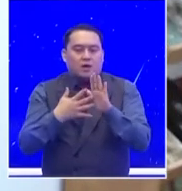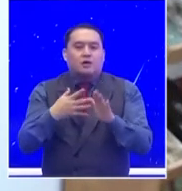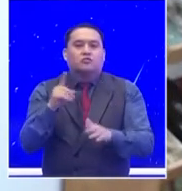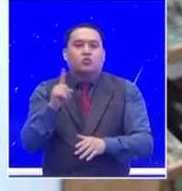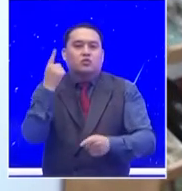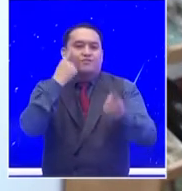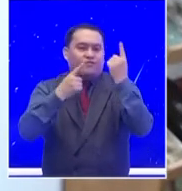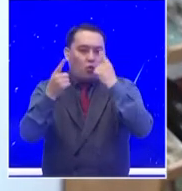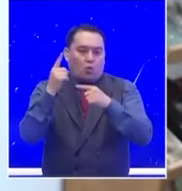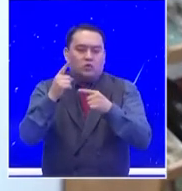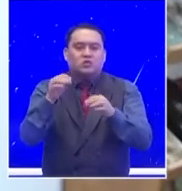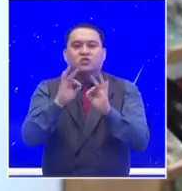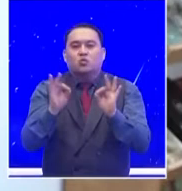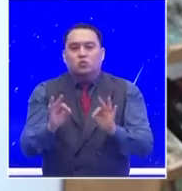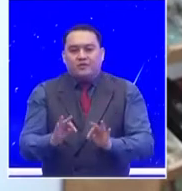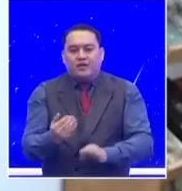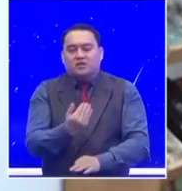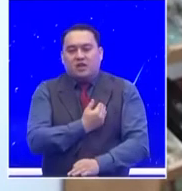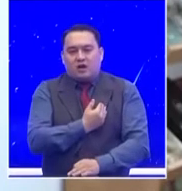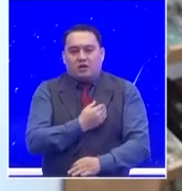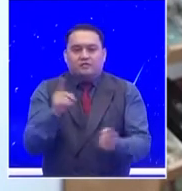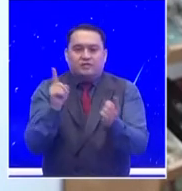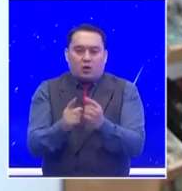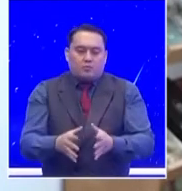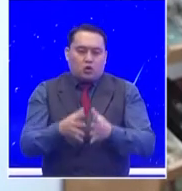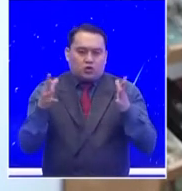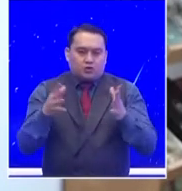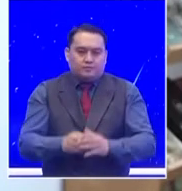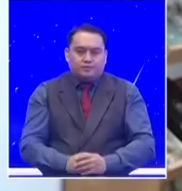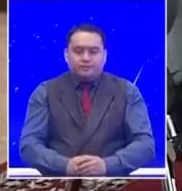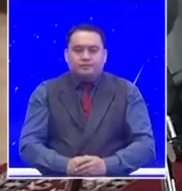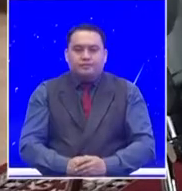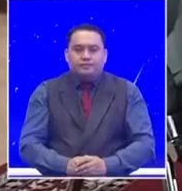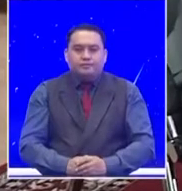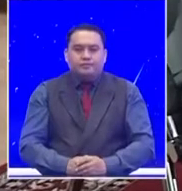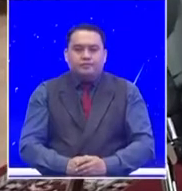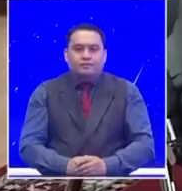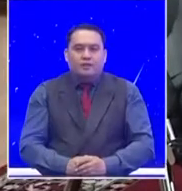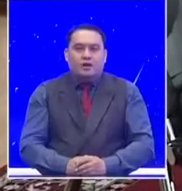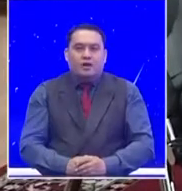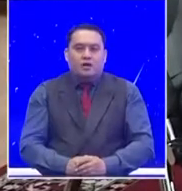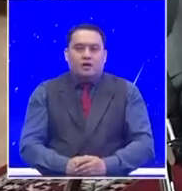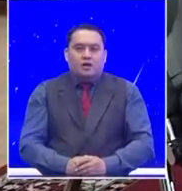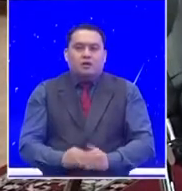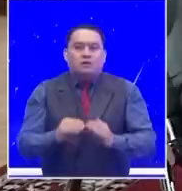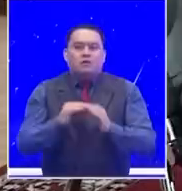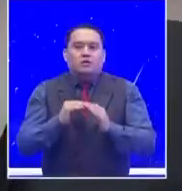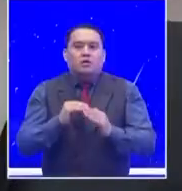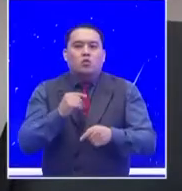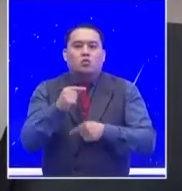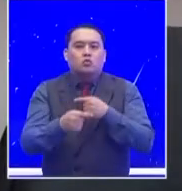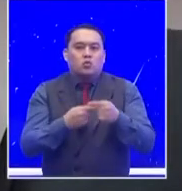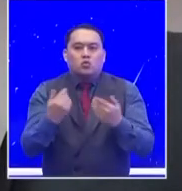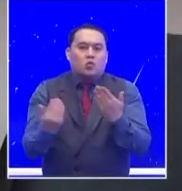творчестве, в целом о песенном искусстве. Хочется, чтобы таких встреч было побольше. Учеников Айтахана Булгакова впереди ждут